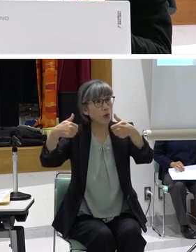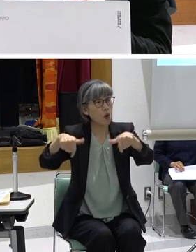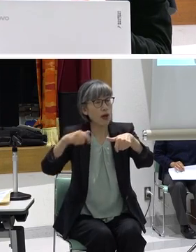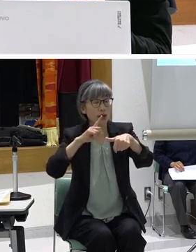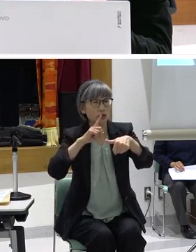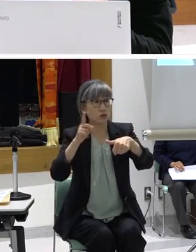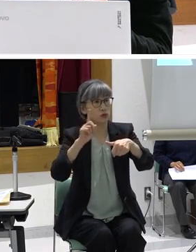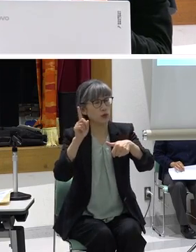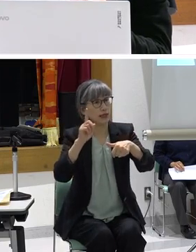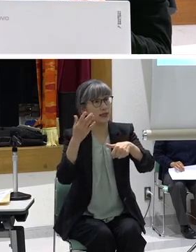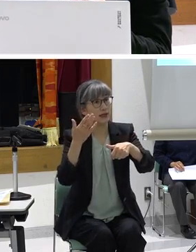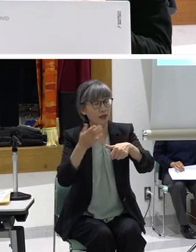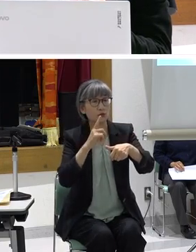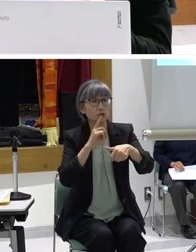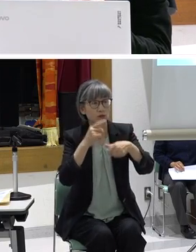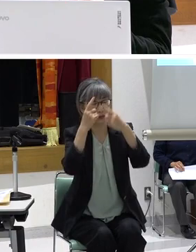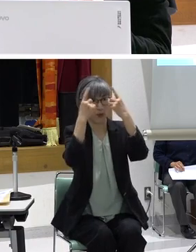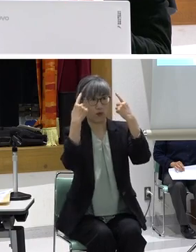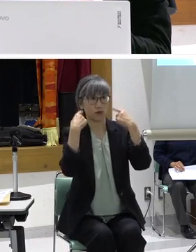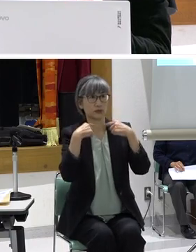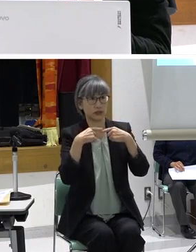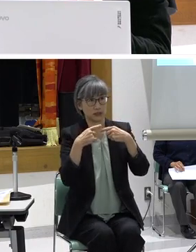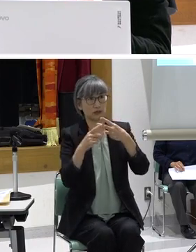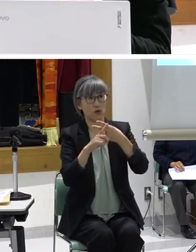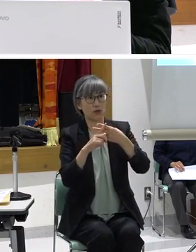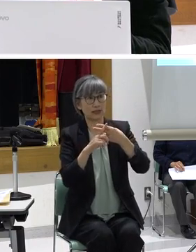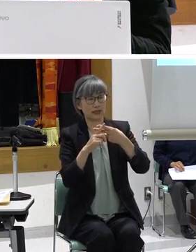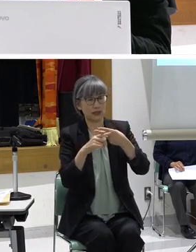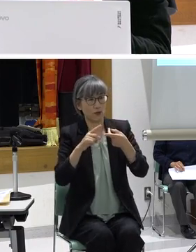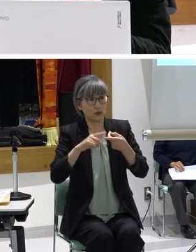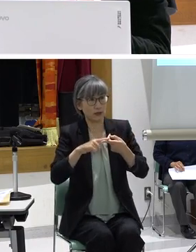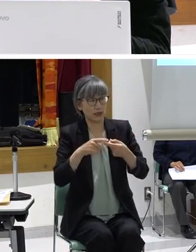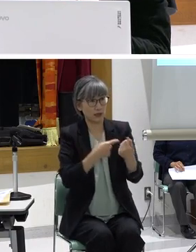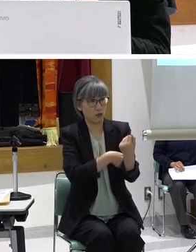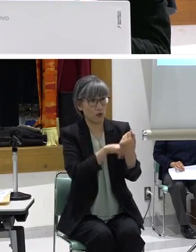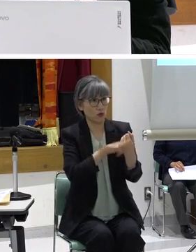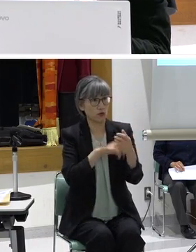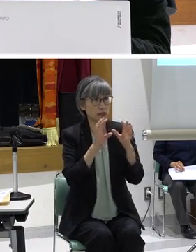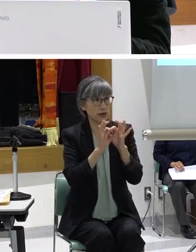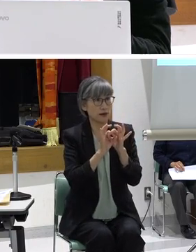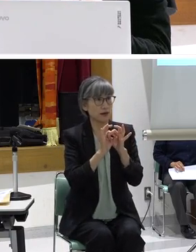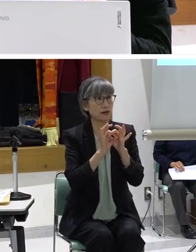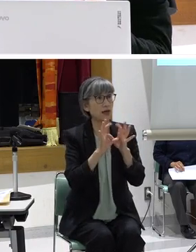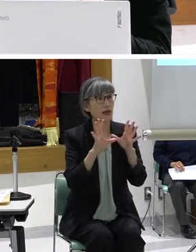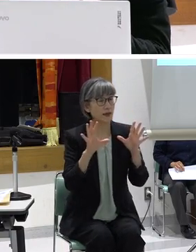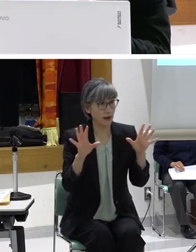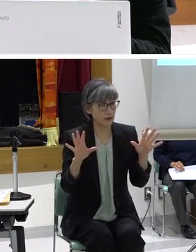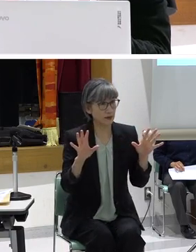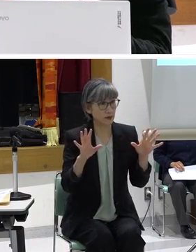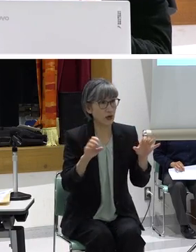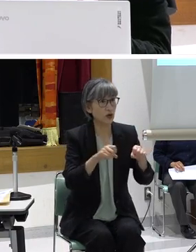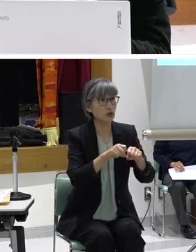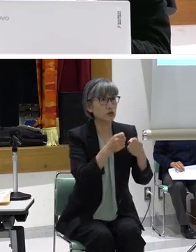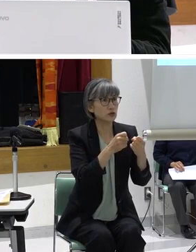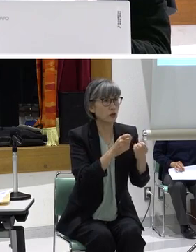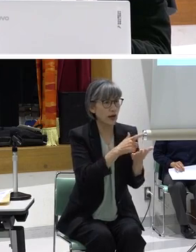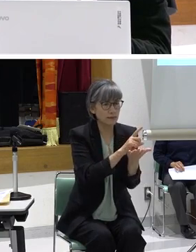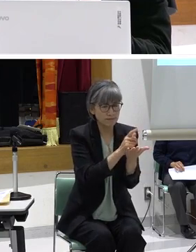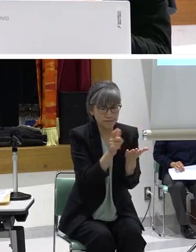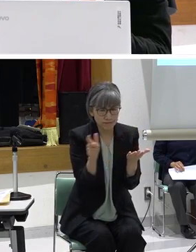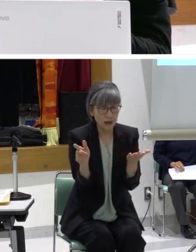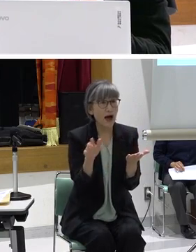と、個人の機能的能力に関係なく、つまりどんな障害があってもということです